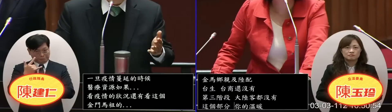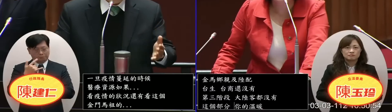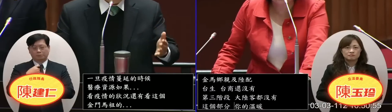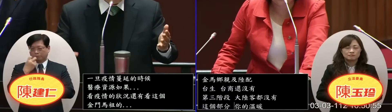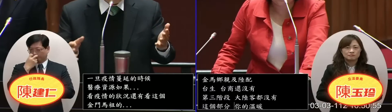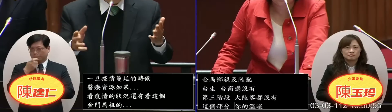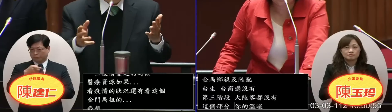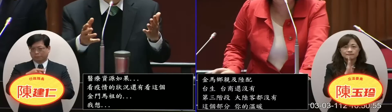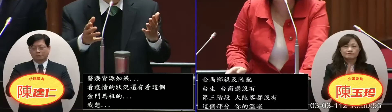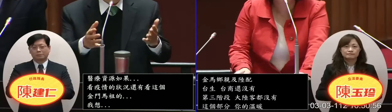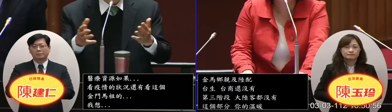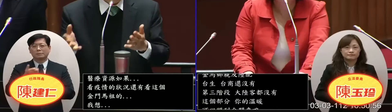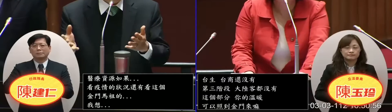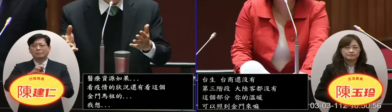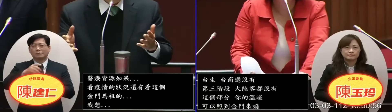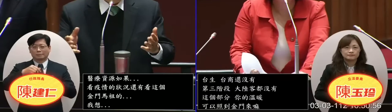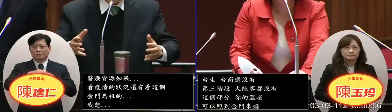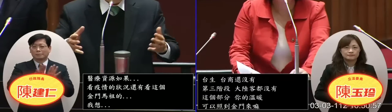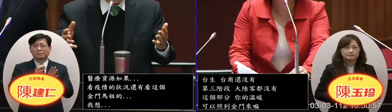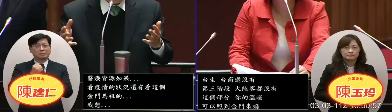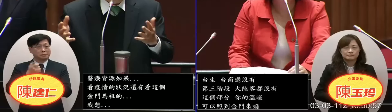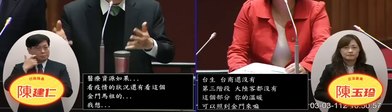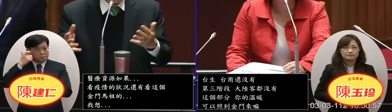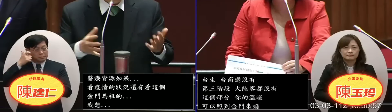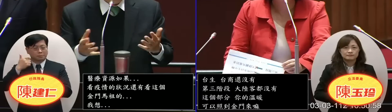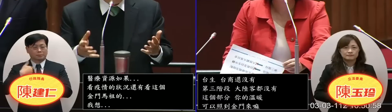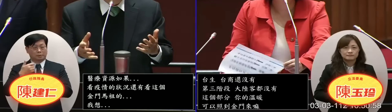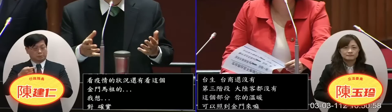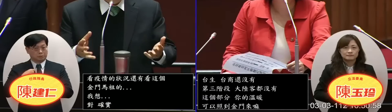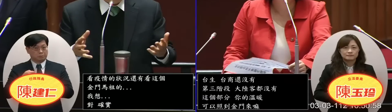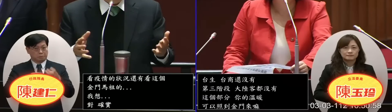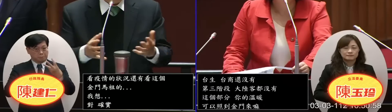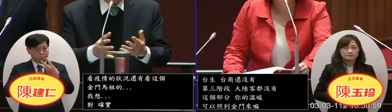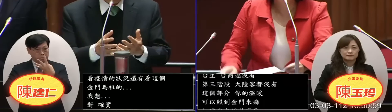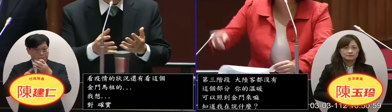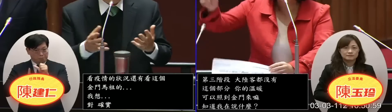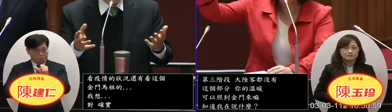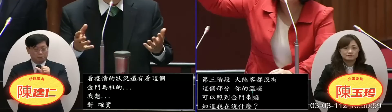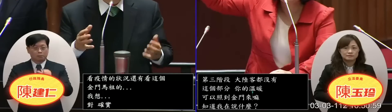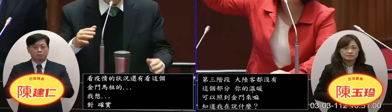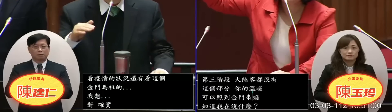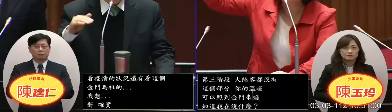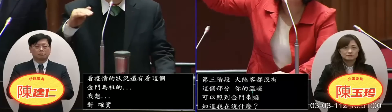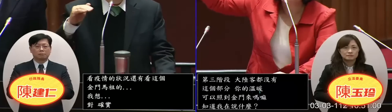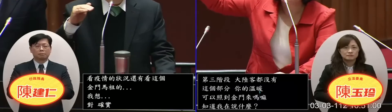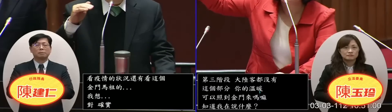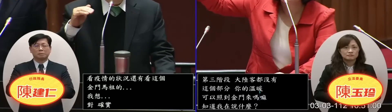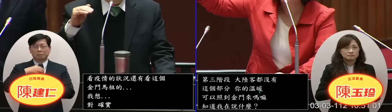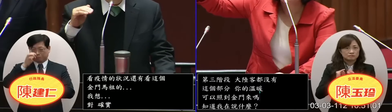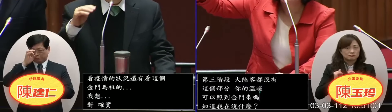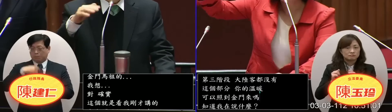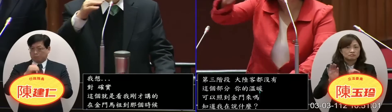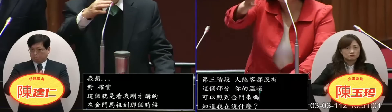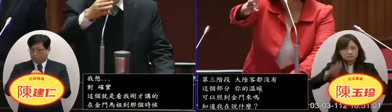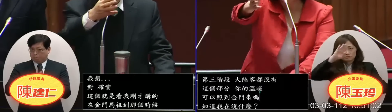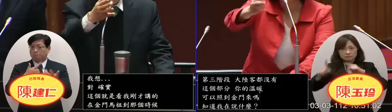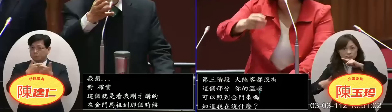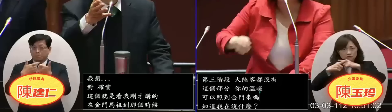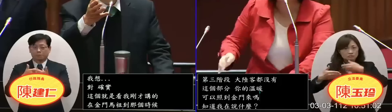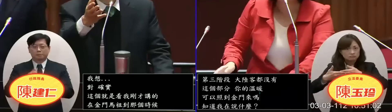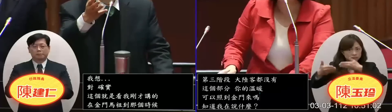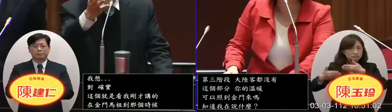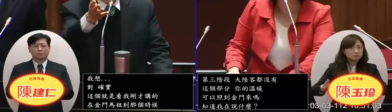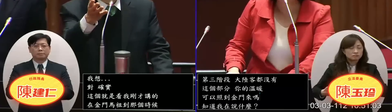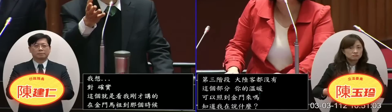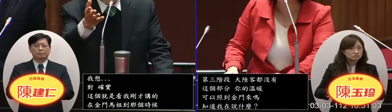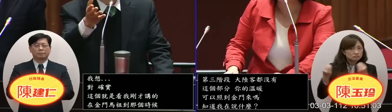才讲的嘛，哈，就是在金门马祖，到那个时候呢，他的这个 下去都免隔离了、 哦，医疗量能，对， 免隔离